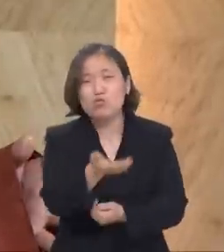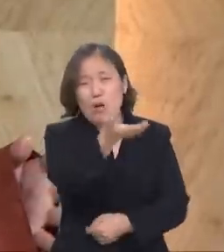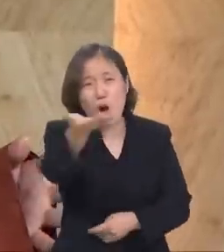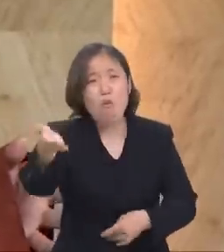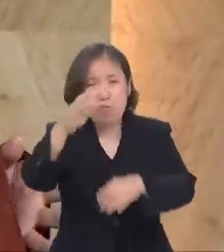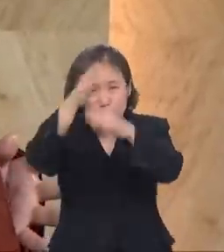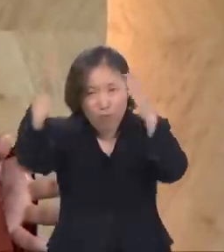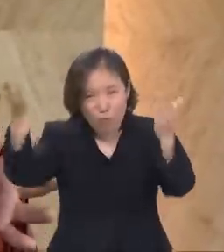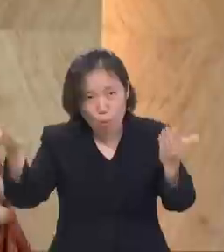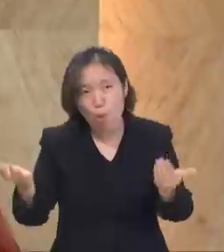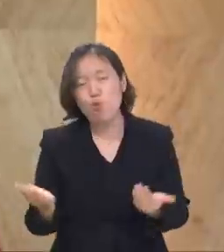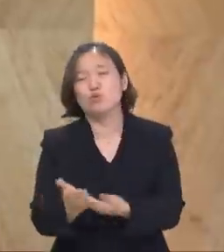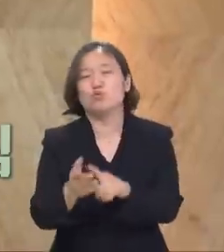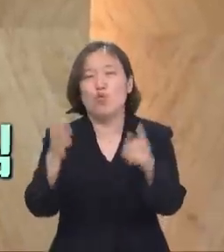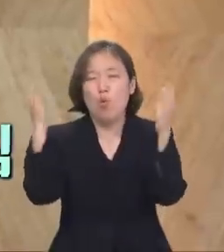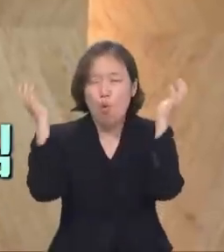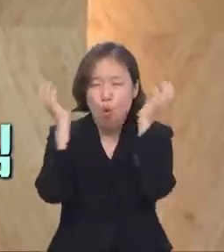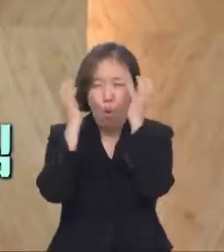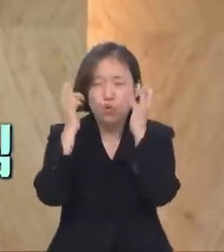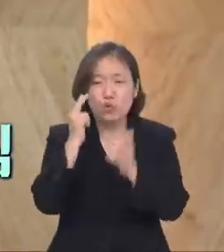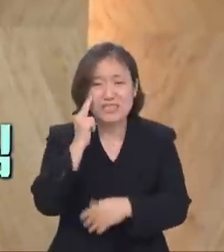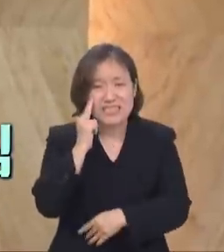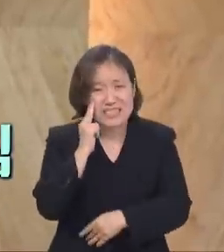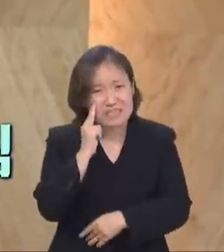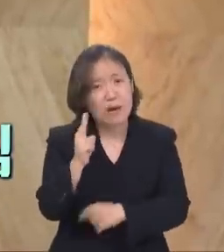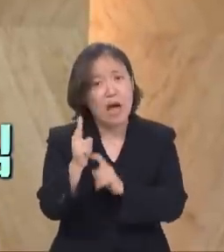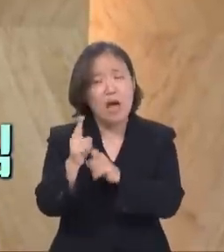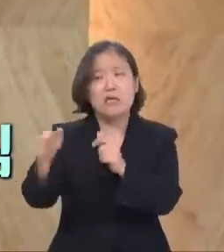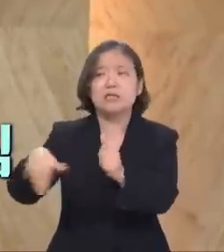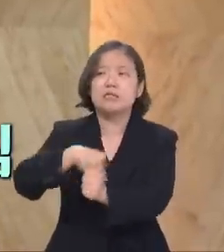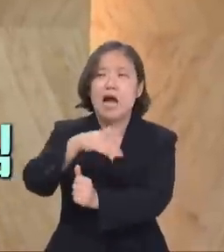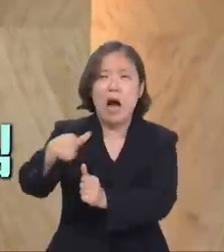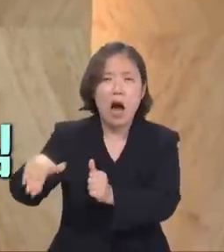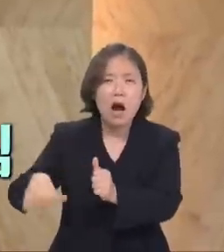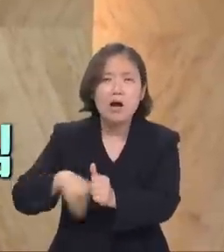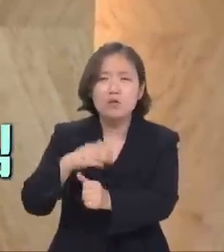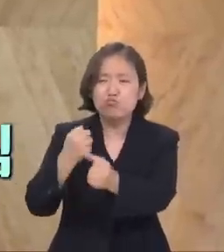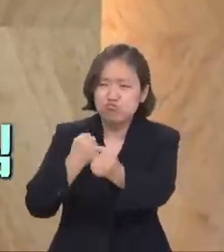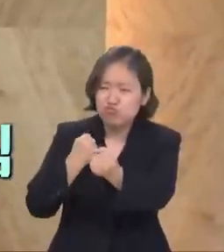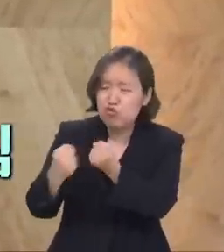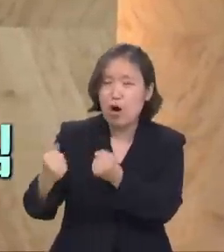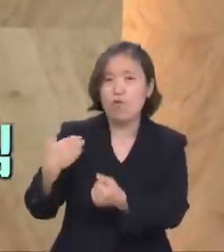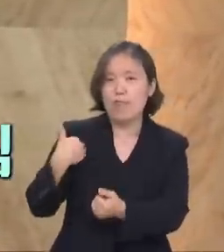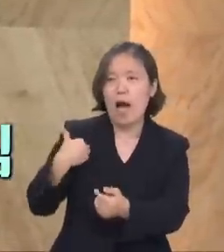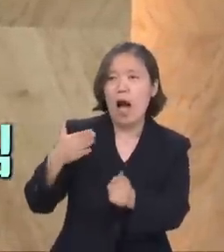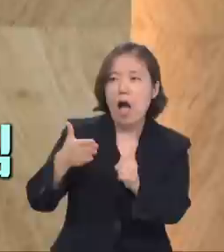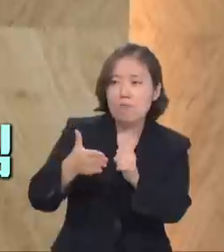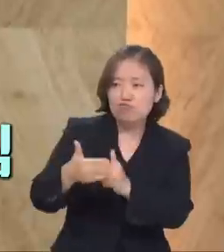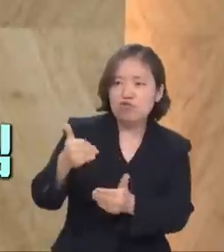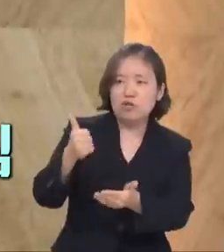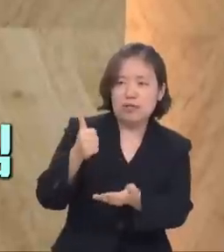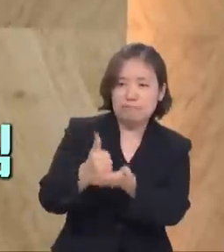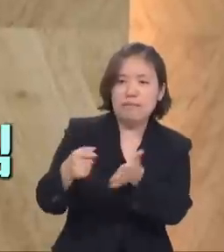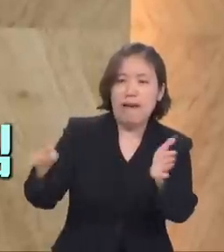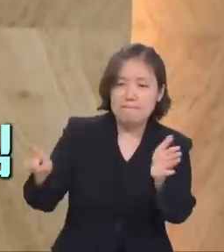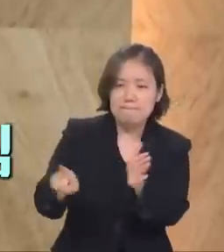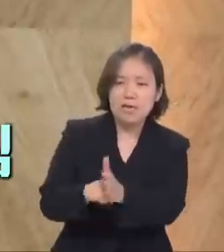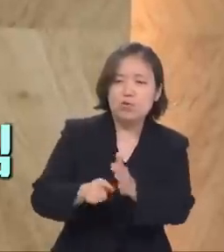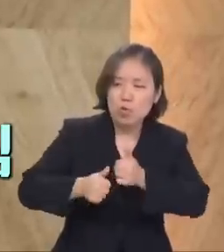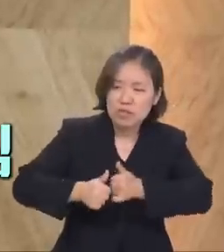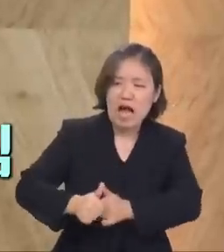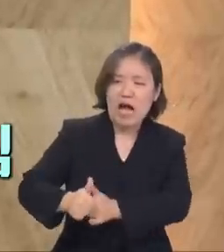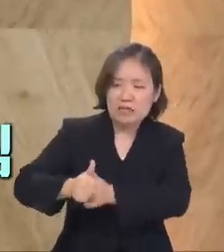상황 속에서도 오직 부처님의 가르침을 믿으면서 그것을 수행으로